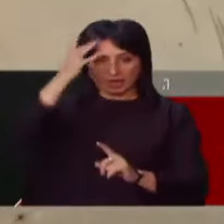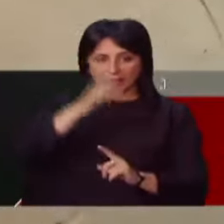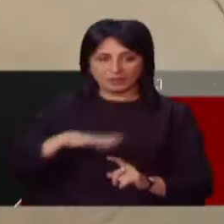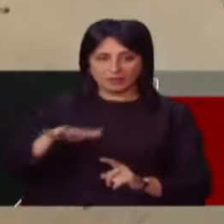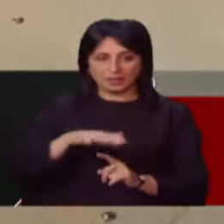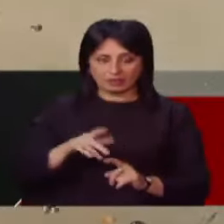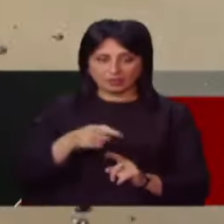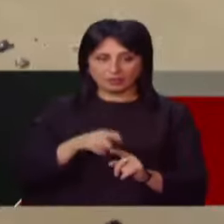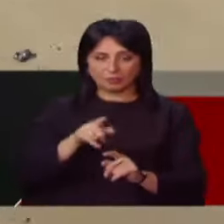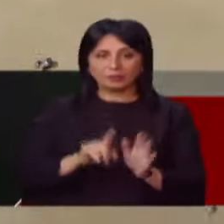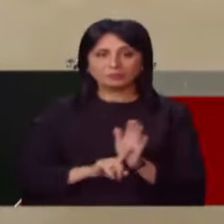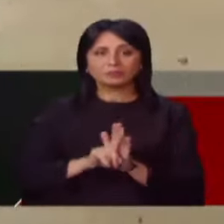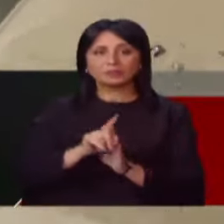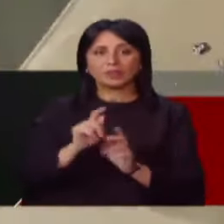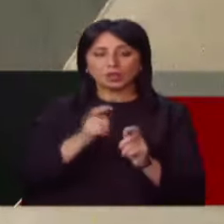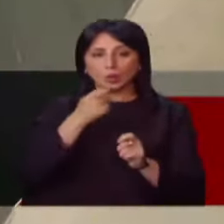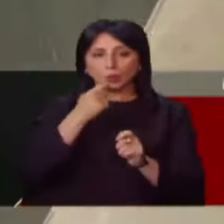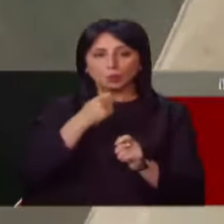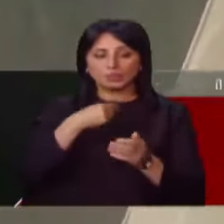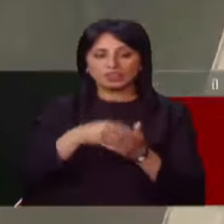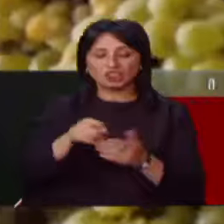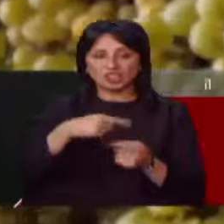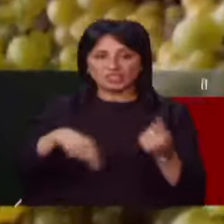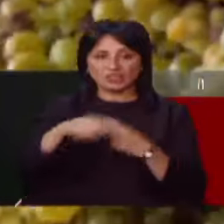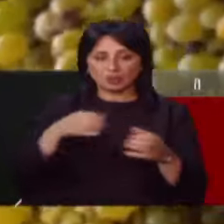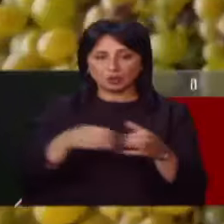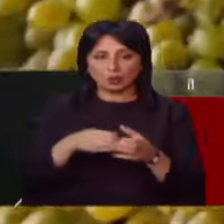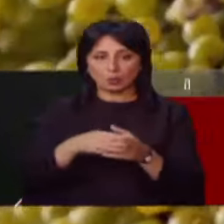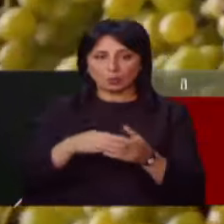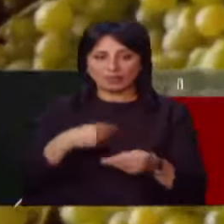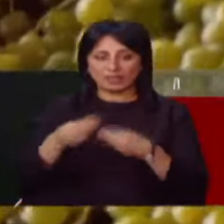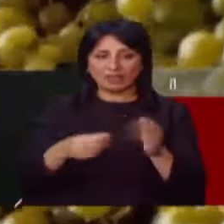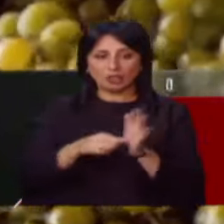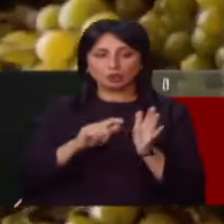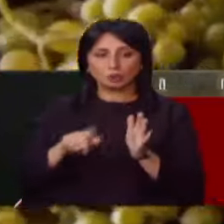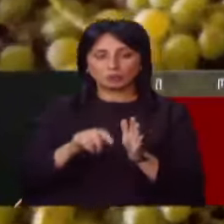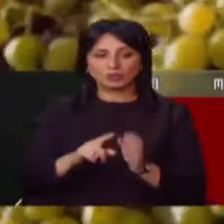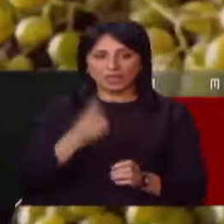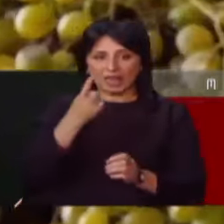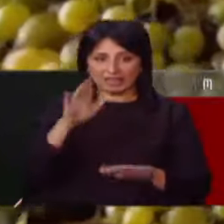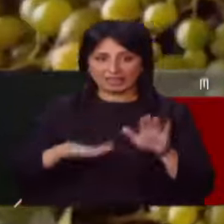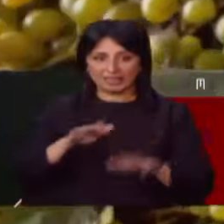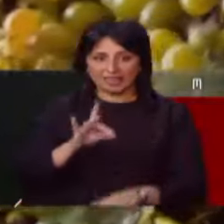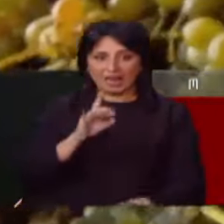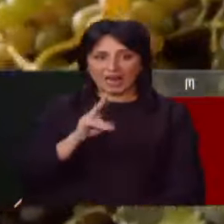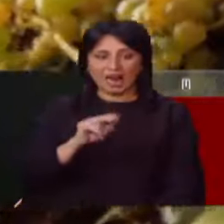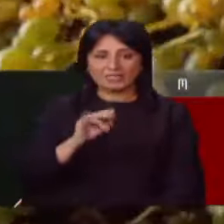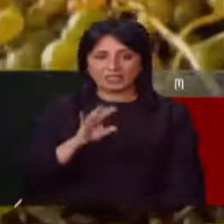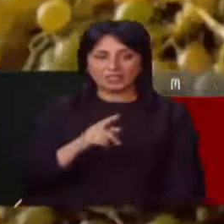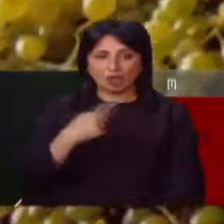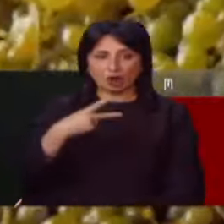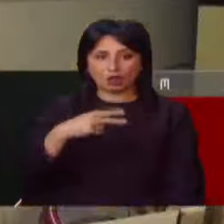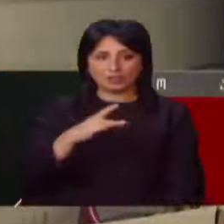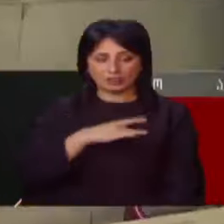რეგიონში მევენახეების მიერ მოწეული ყურძნის შესყიდვის სანაცვლოდ კომპანიებზე გასაცემი სუბსიდია 1 კილოგრამ რკაწითელზე 20